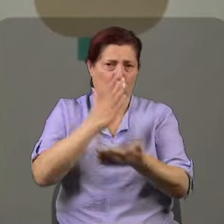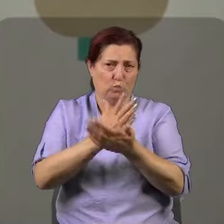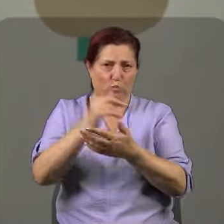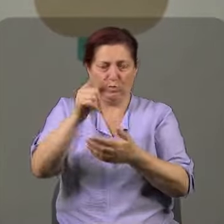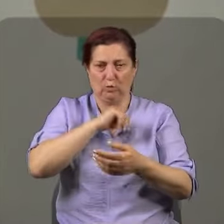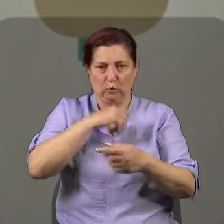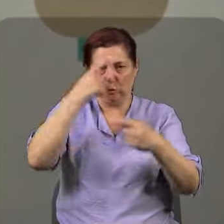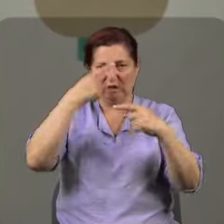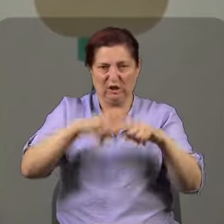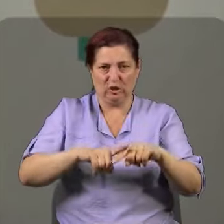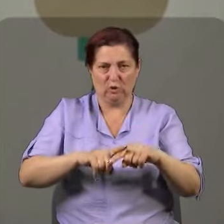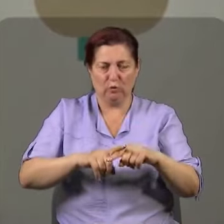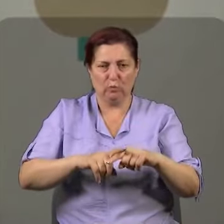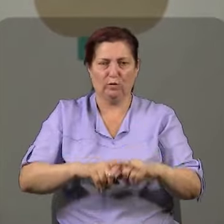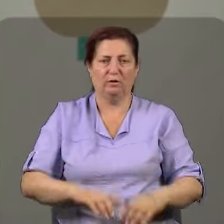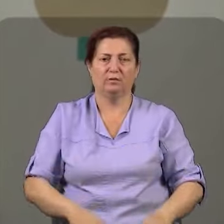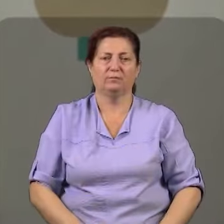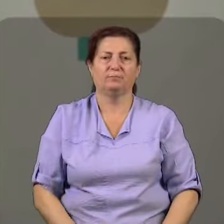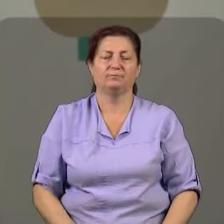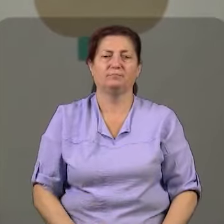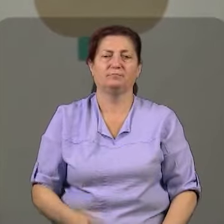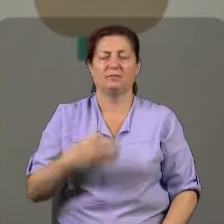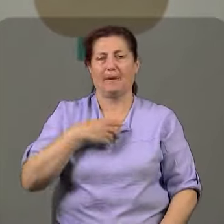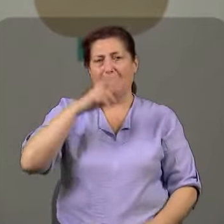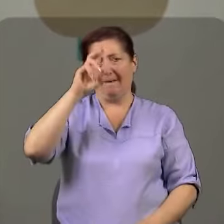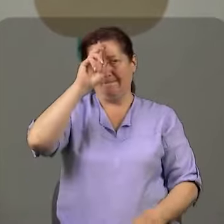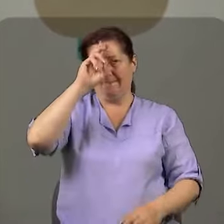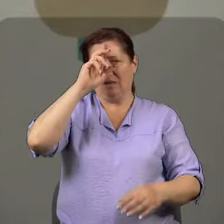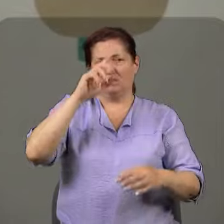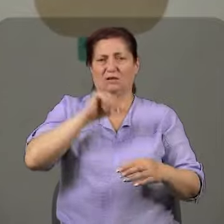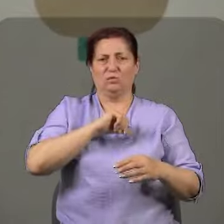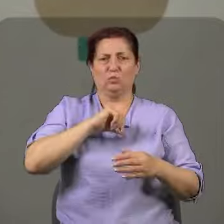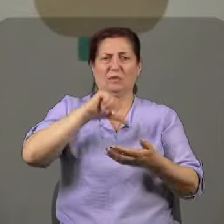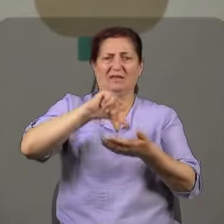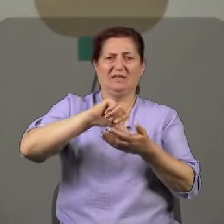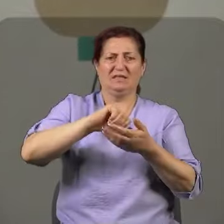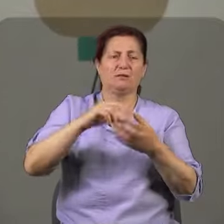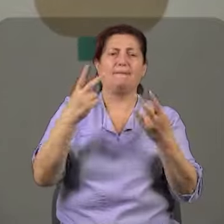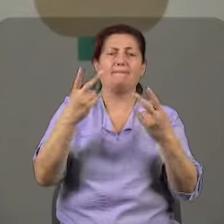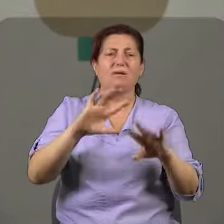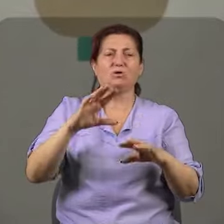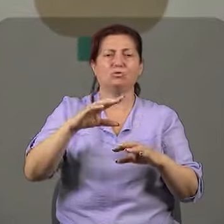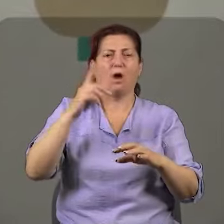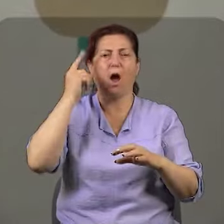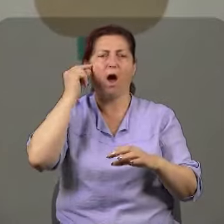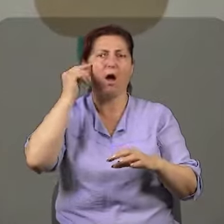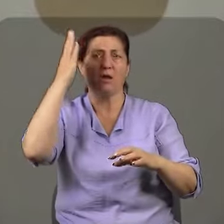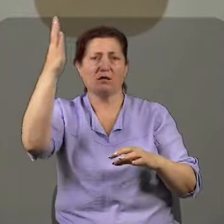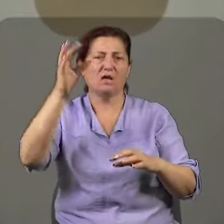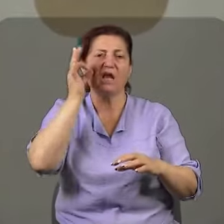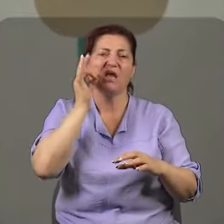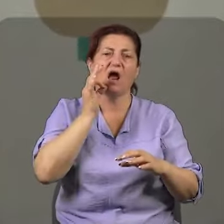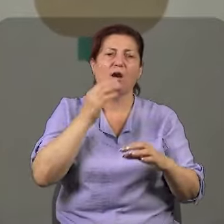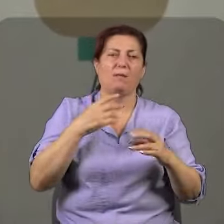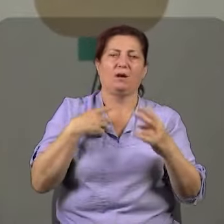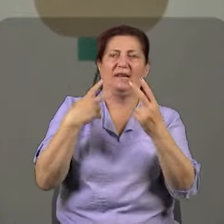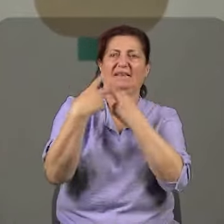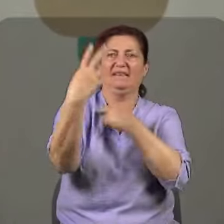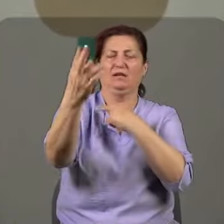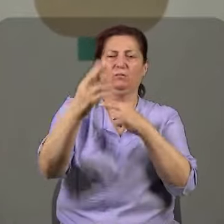որի պատասխանը մեր ոնց որ պետական մարմնի ներկայացուցիչ այն էր, որ պետք չի Հայաստանը Գերմանիայի հետ համատել, այլ պետք է համատել Բեռլինի